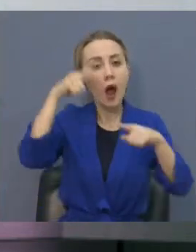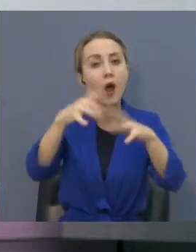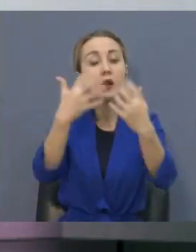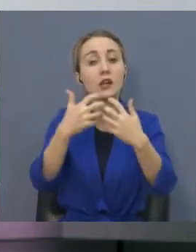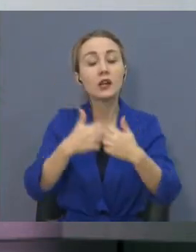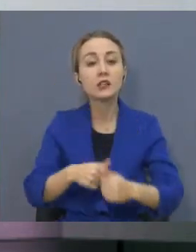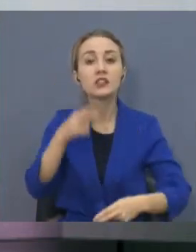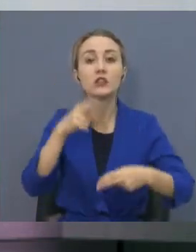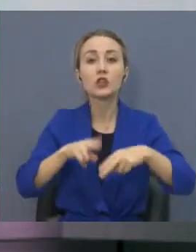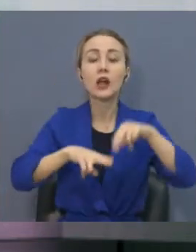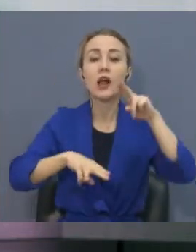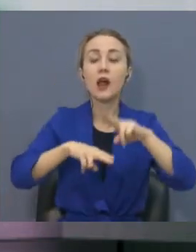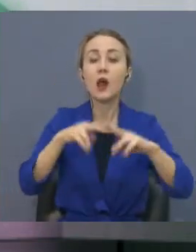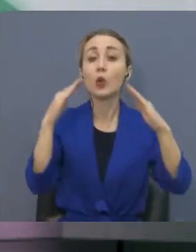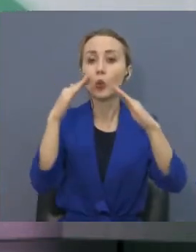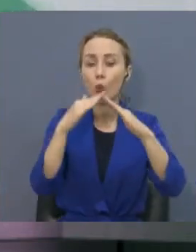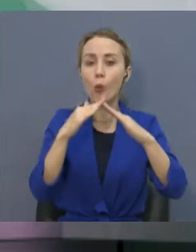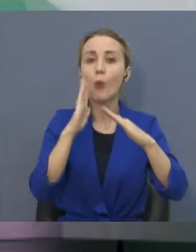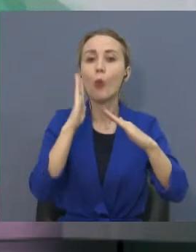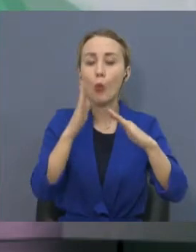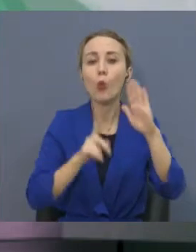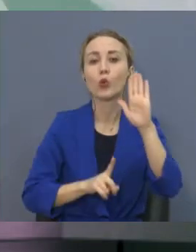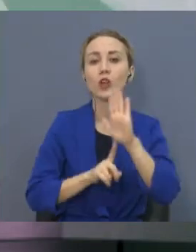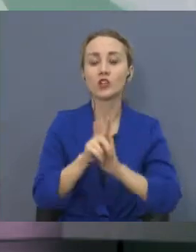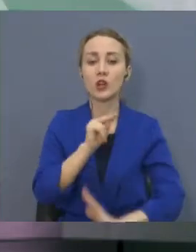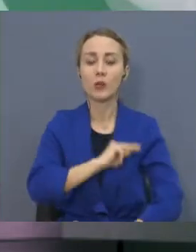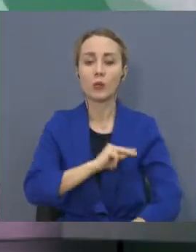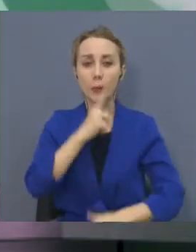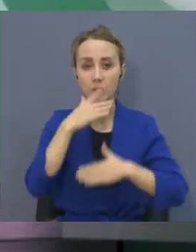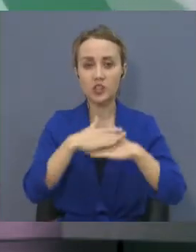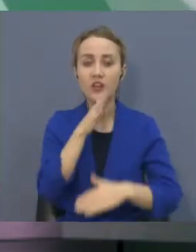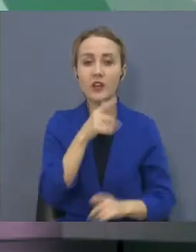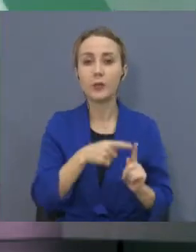строительство основных объектов. Предприятие будет введено в эксплуатацию в ближайшее время.